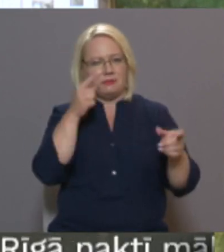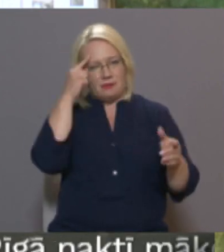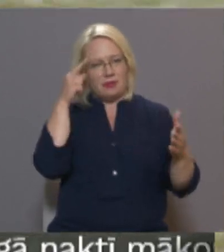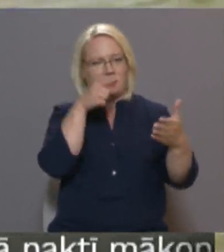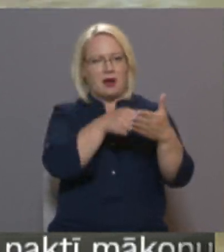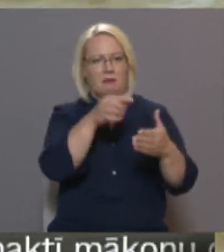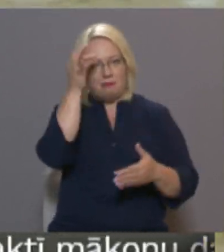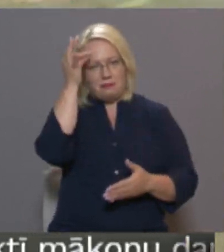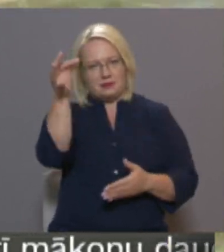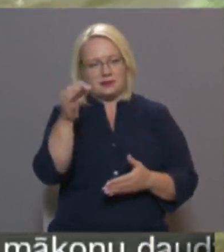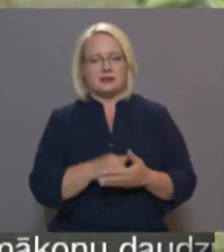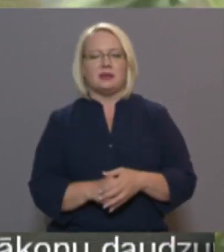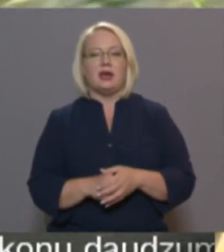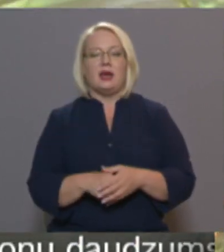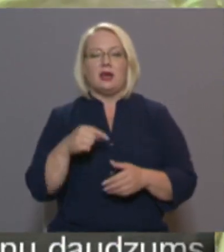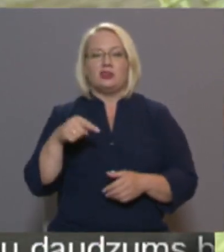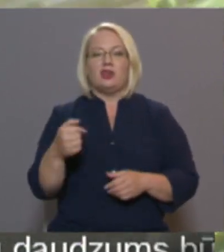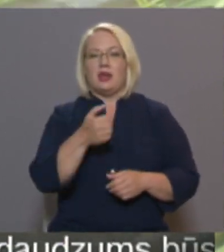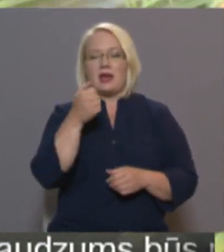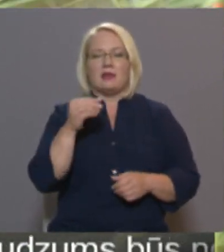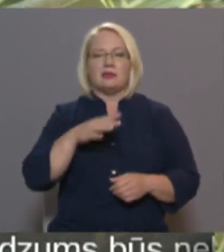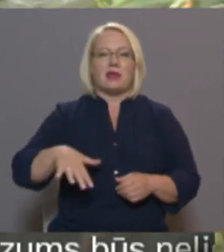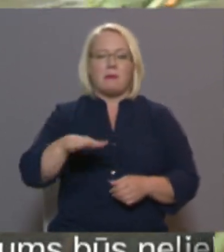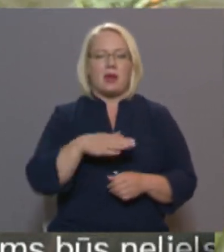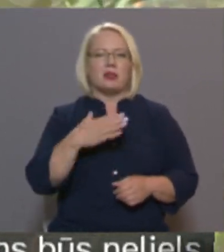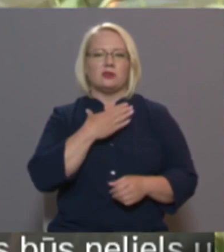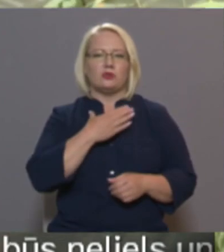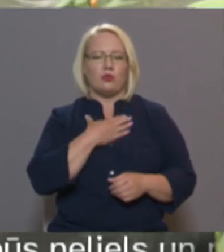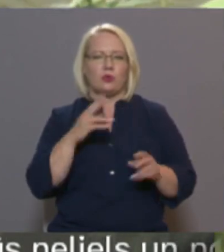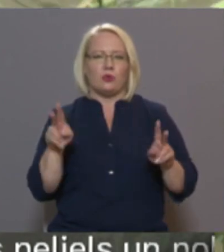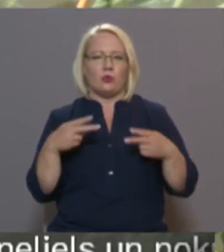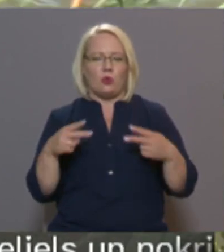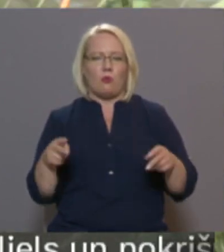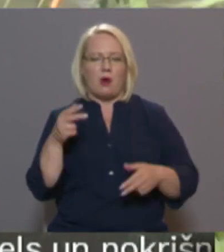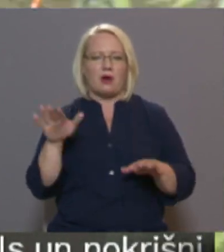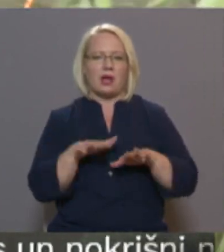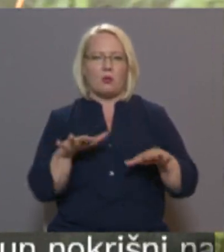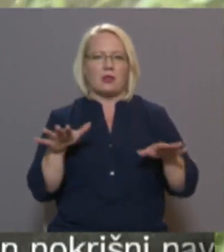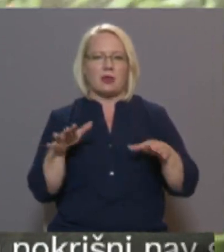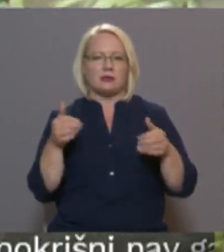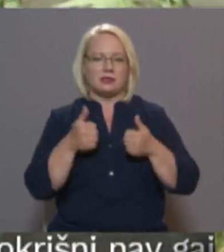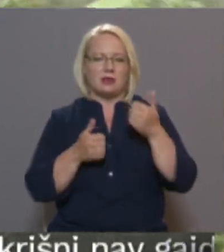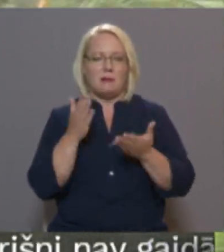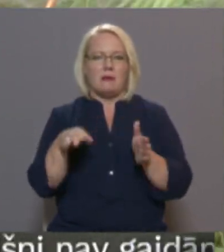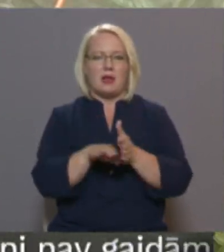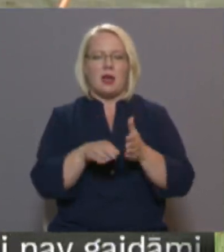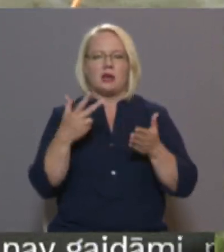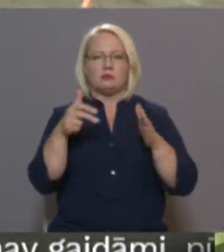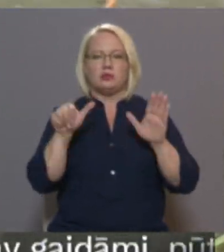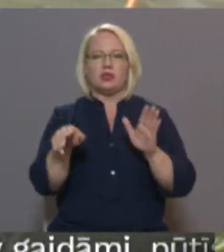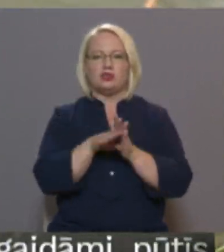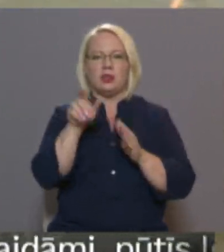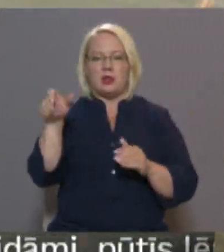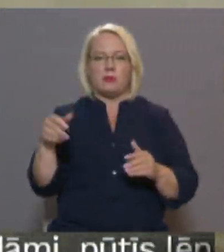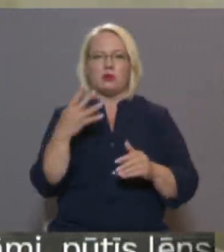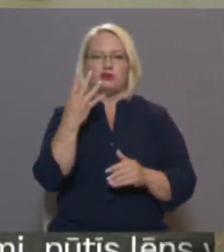Ja. Pirmajā šā gada Zemgales kinoloģiskā kluba rīkotajās sacensībās piedalās 86 dalībnieki no 4